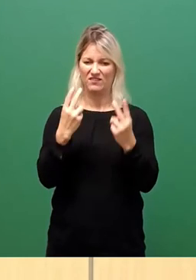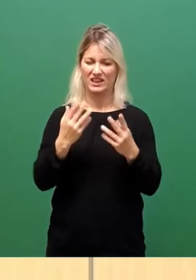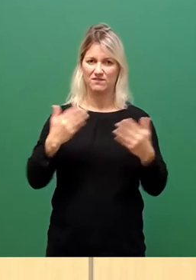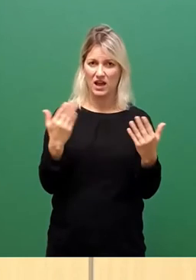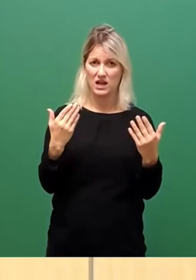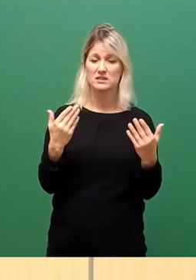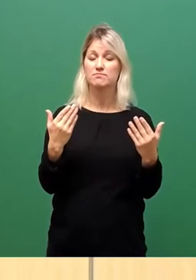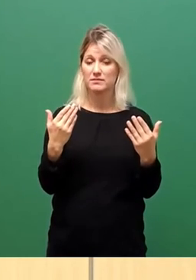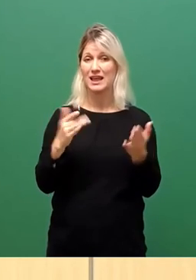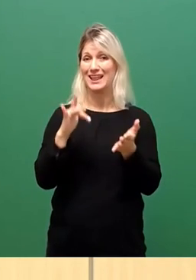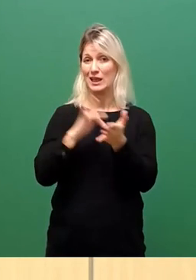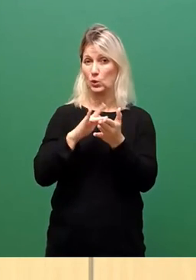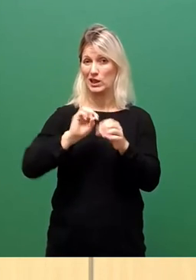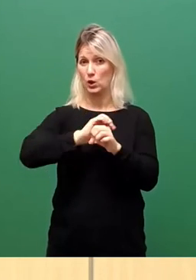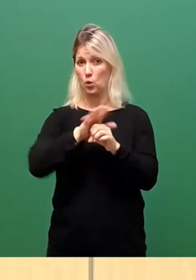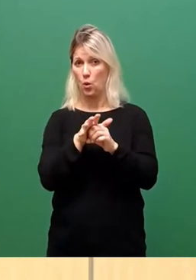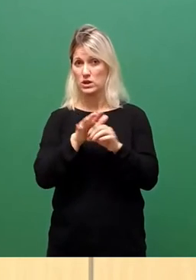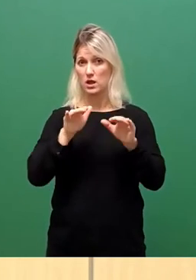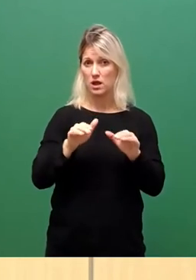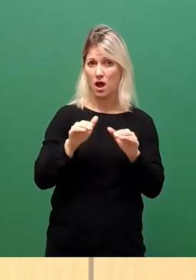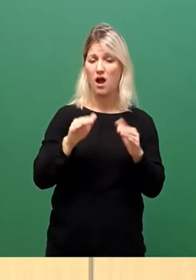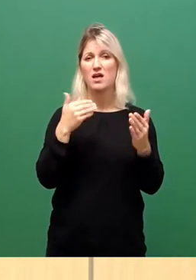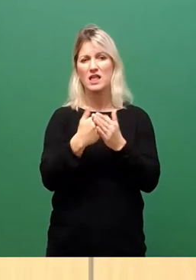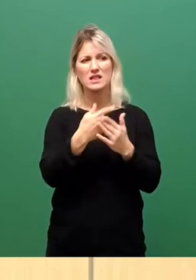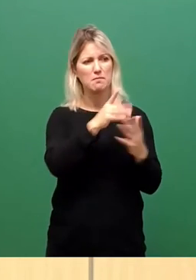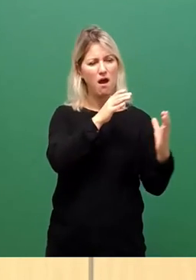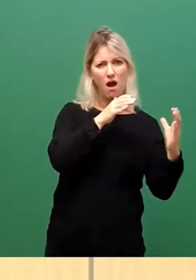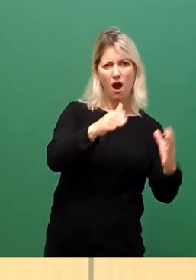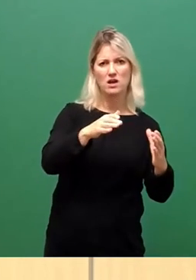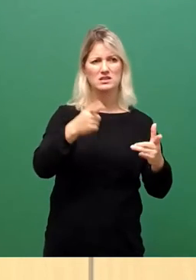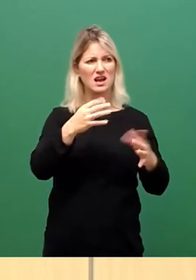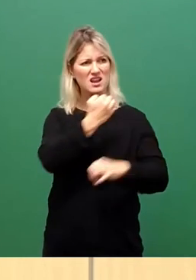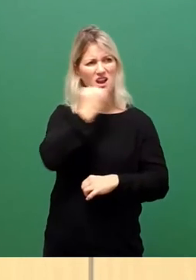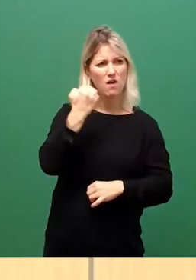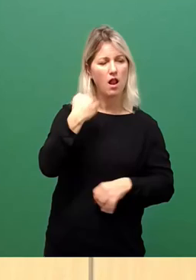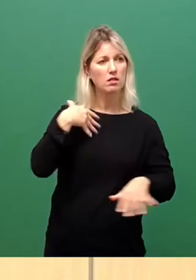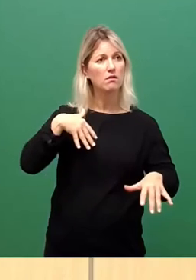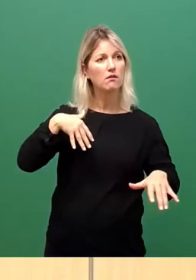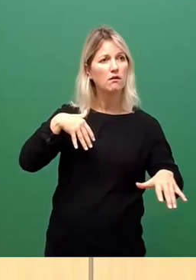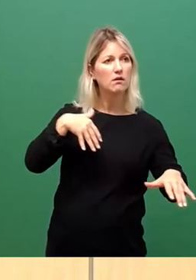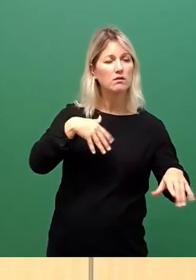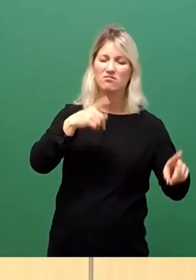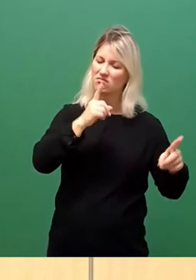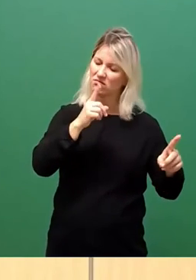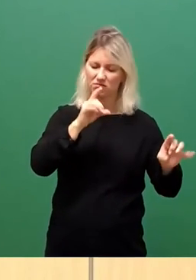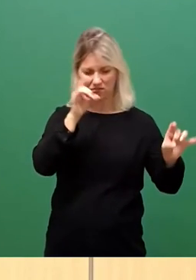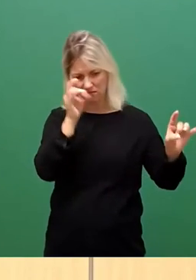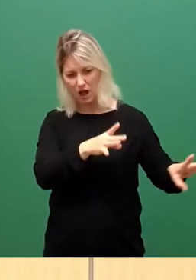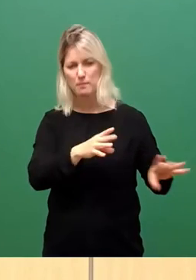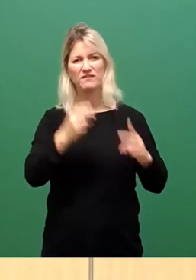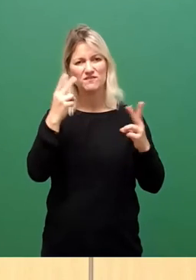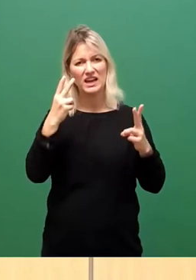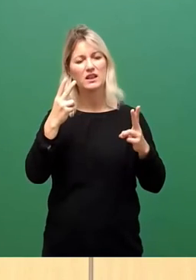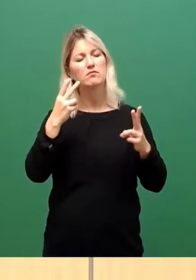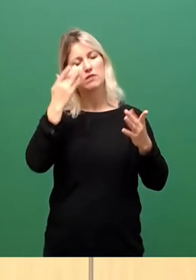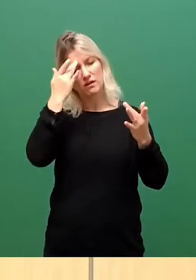von Corona, sich nicht von Hass und Gewalt leiten zu lassen, sondern sich um Verständigung und auch um Versöhnung zu bemühen,